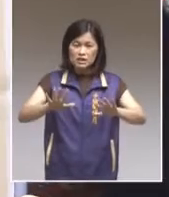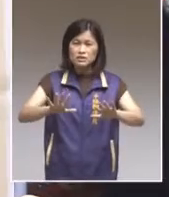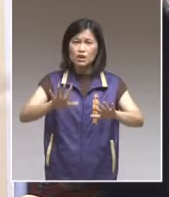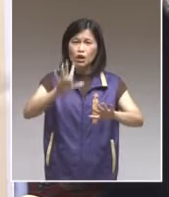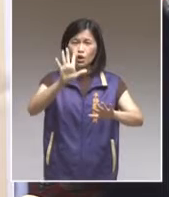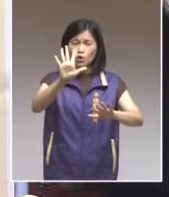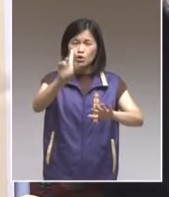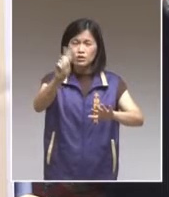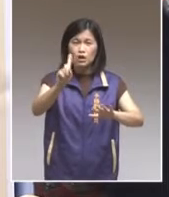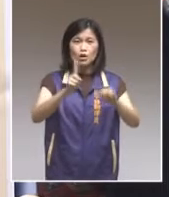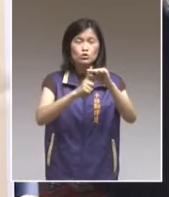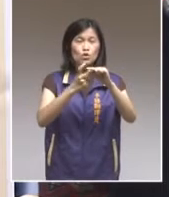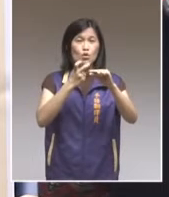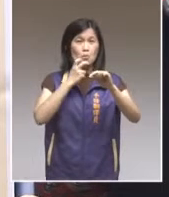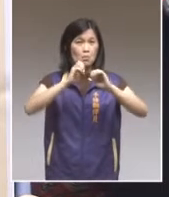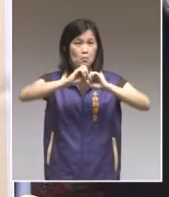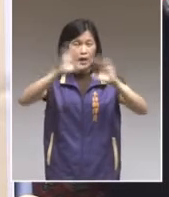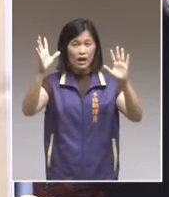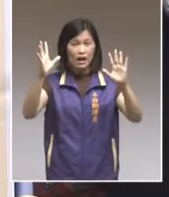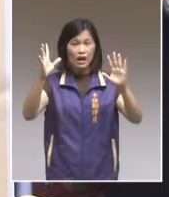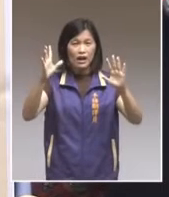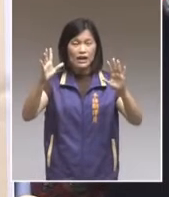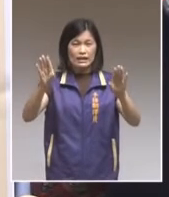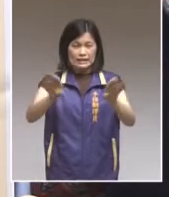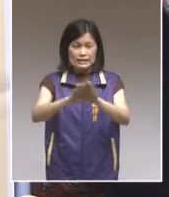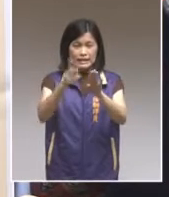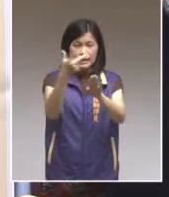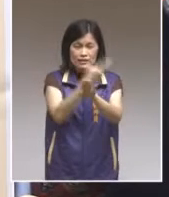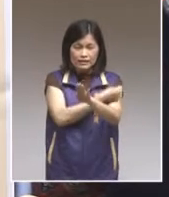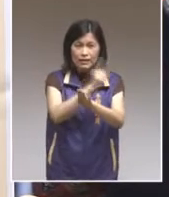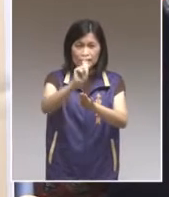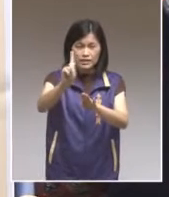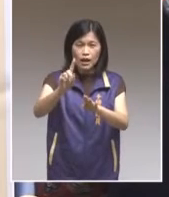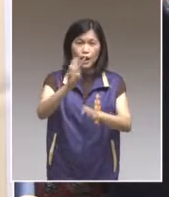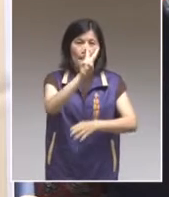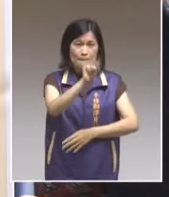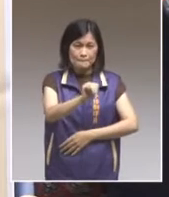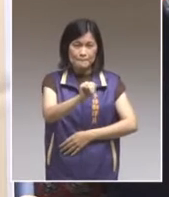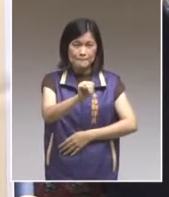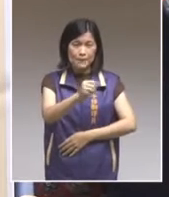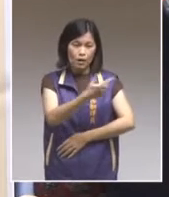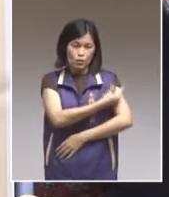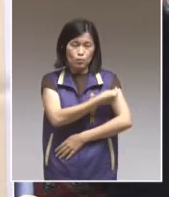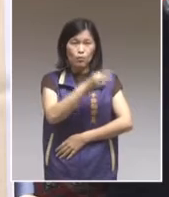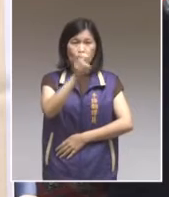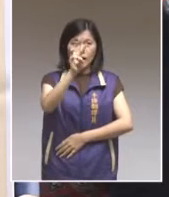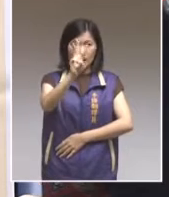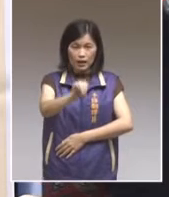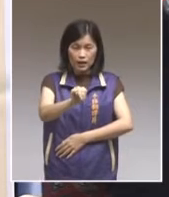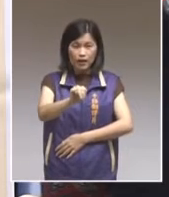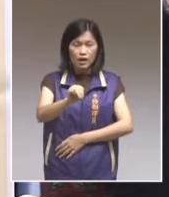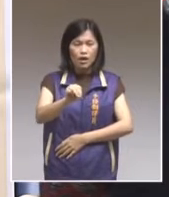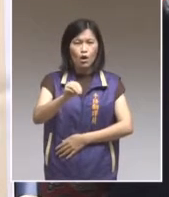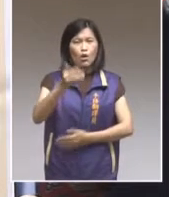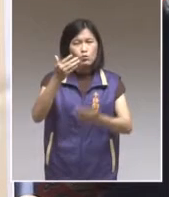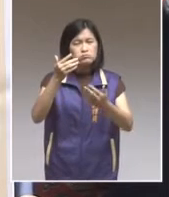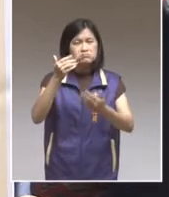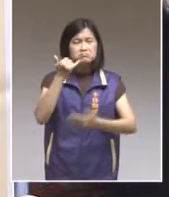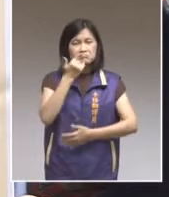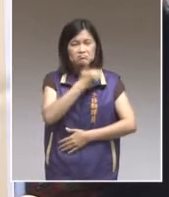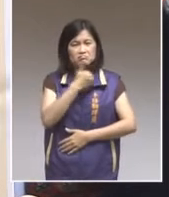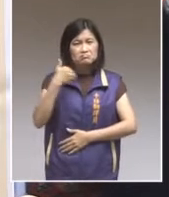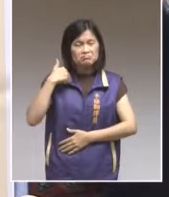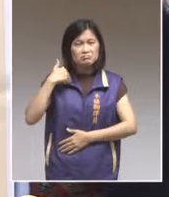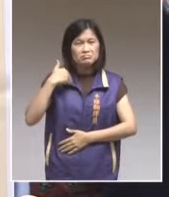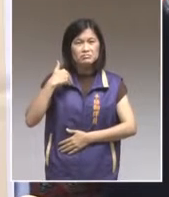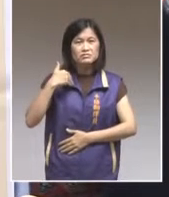概中央公布的开始施打的，我们是有莫德纳的疫苗，那也许下个月即将有